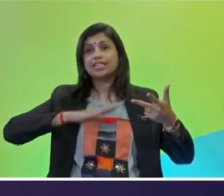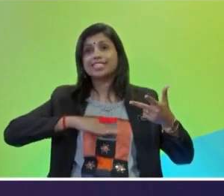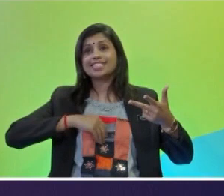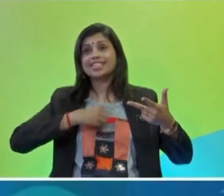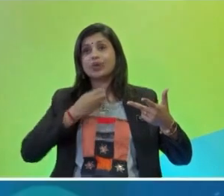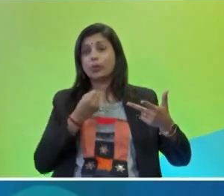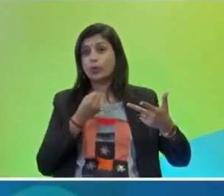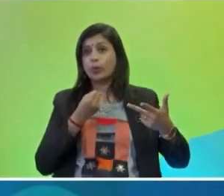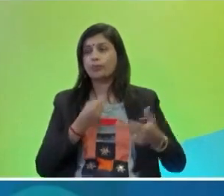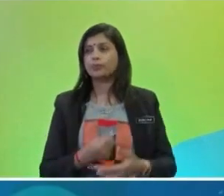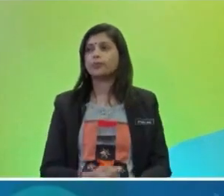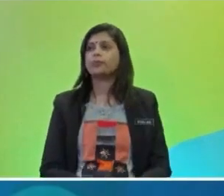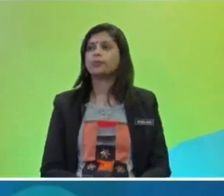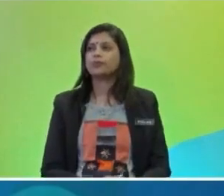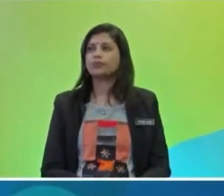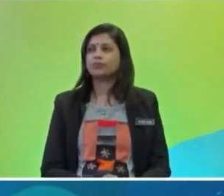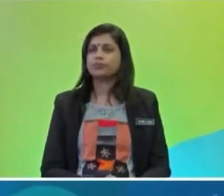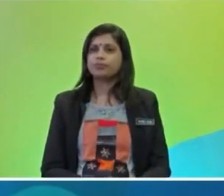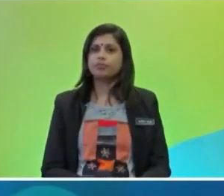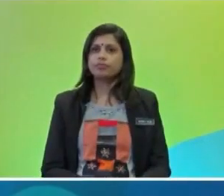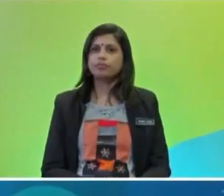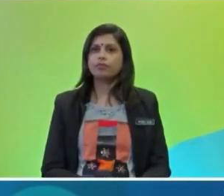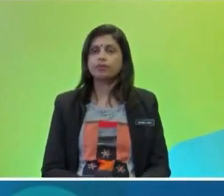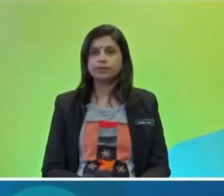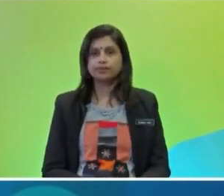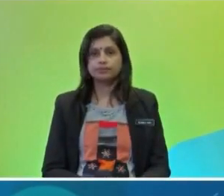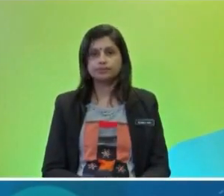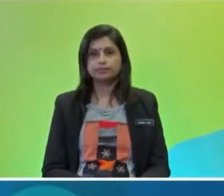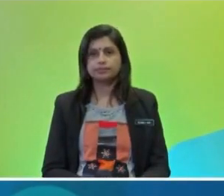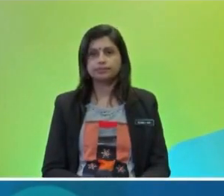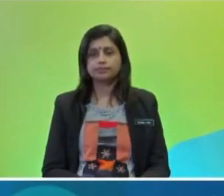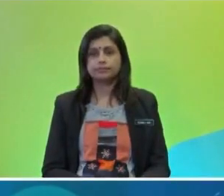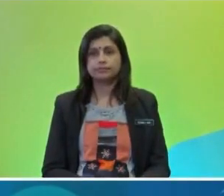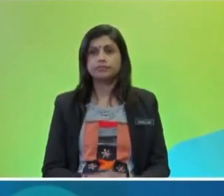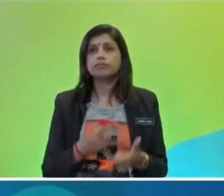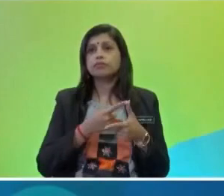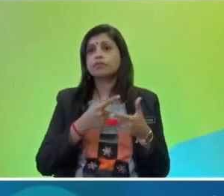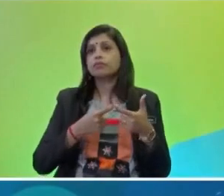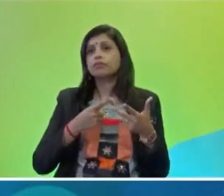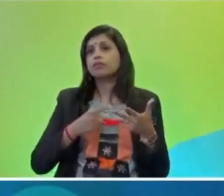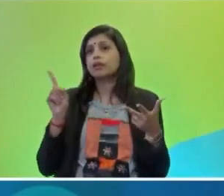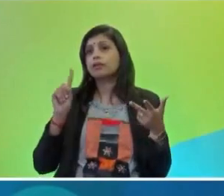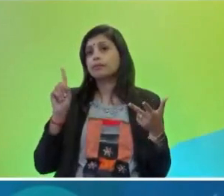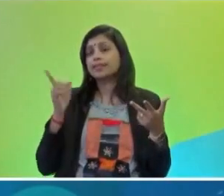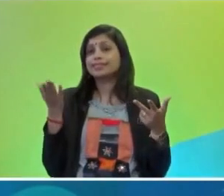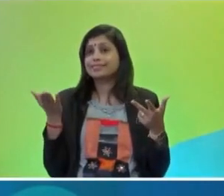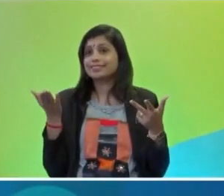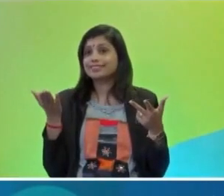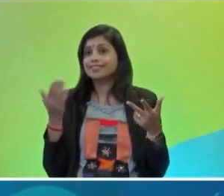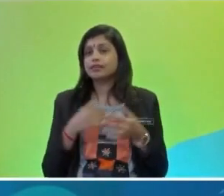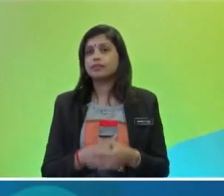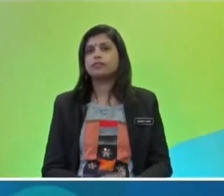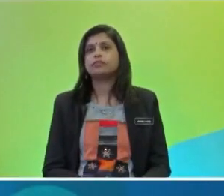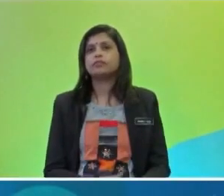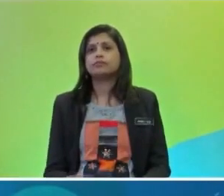Saya rasa daripada tiga tersebut iaitu gembira, bangga dan seronok. Saya rasa untuk gembira. Yang sesuai untuk gambar ini